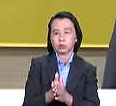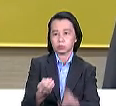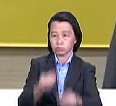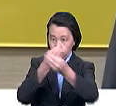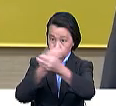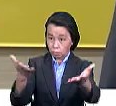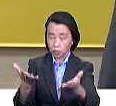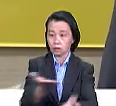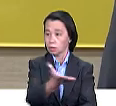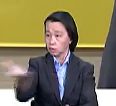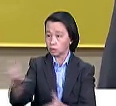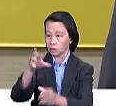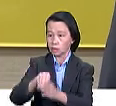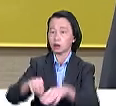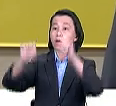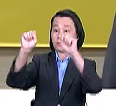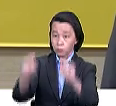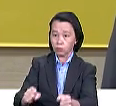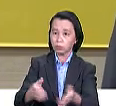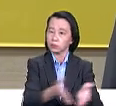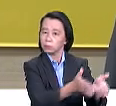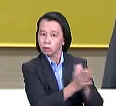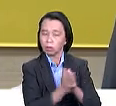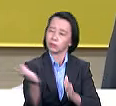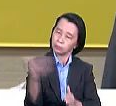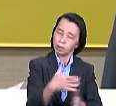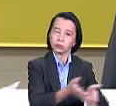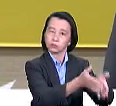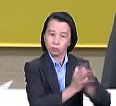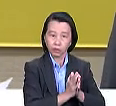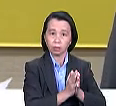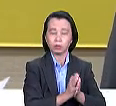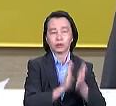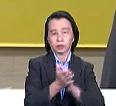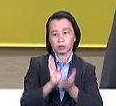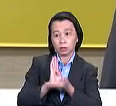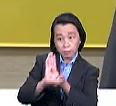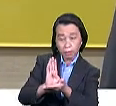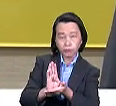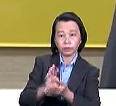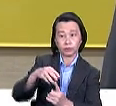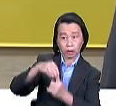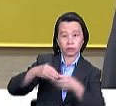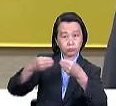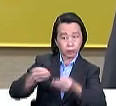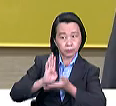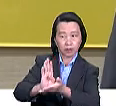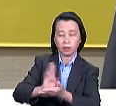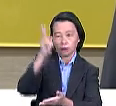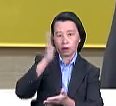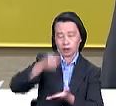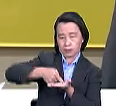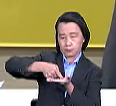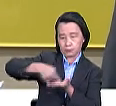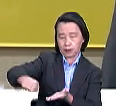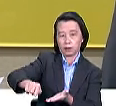yang terlibat dan layak untuk memohon, supaya memohon. Jadi yang bantuan khas hilang pendapatan ini, kerajaan akan bayar melalui